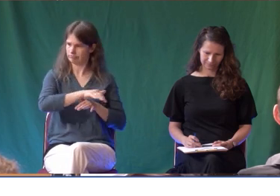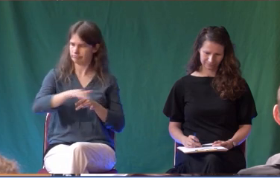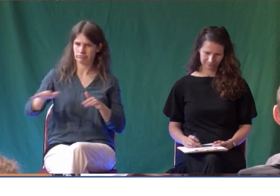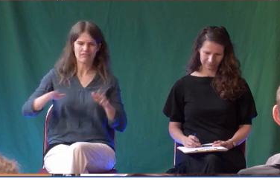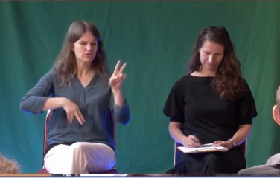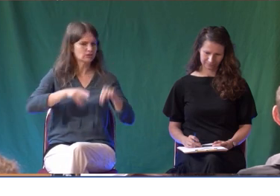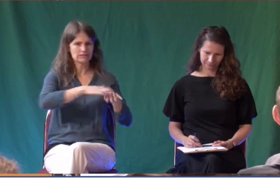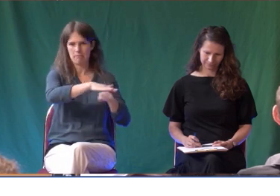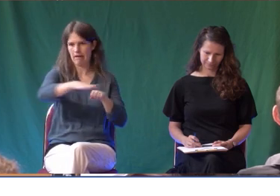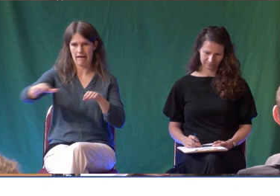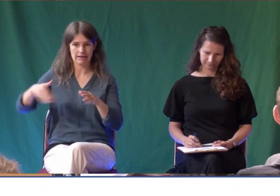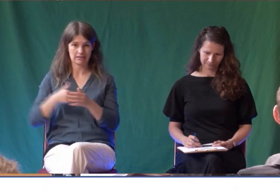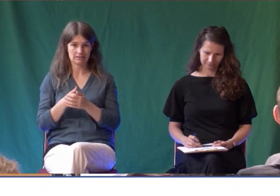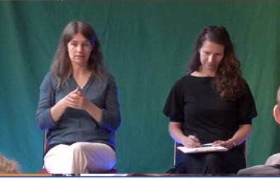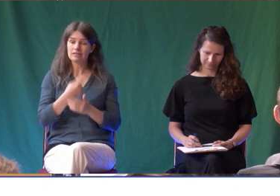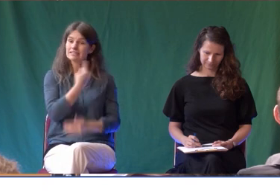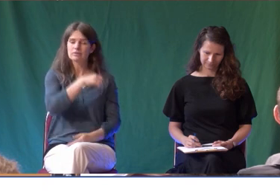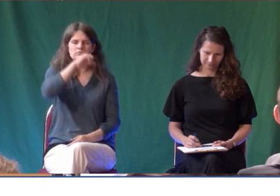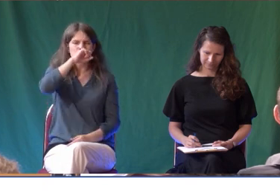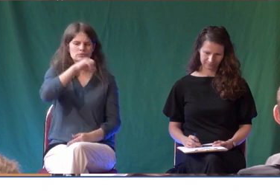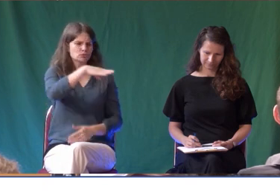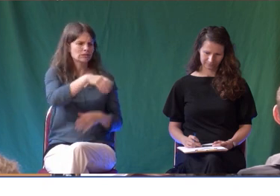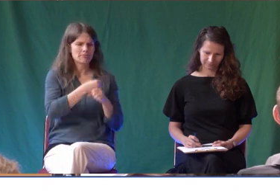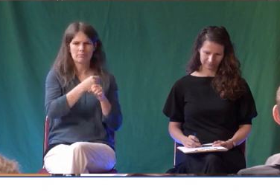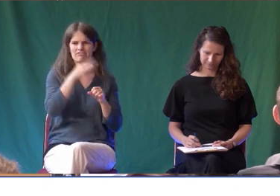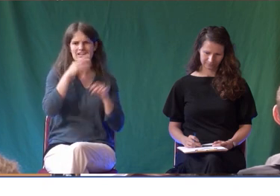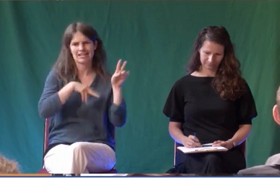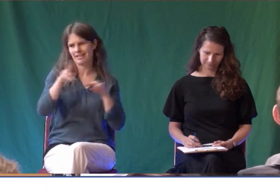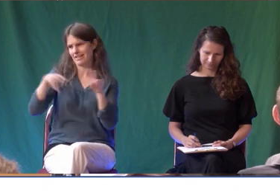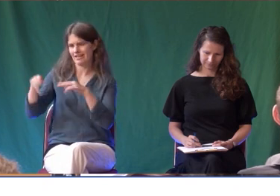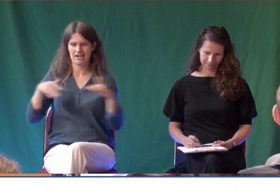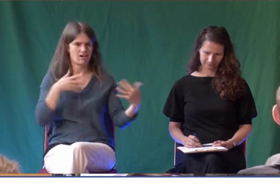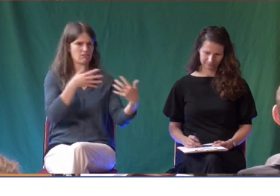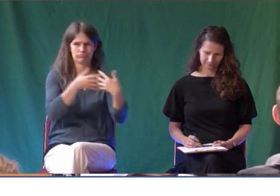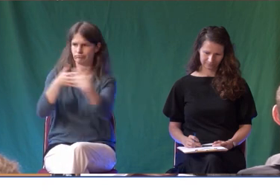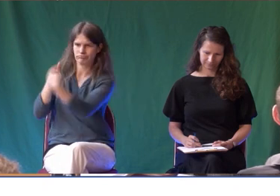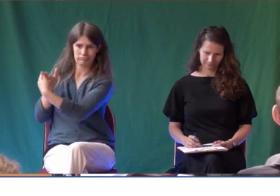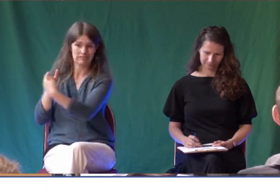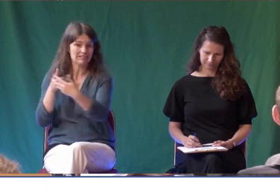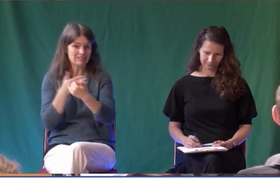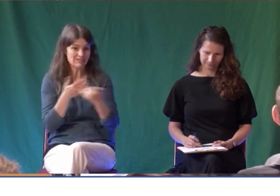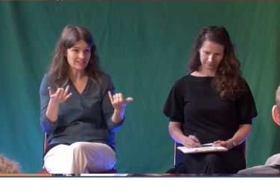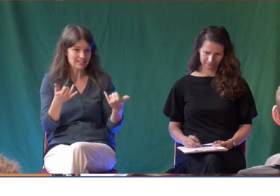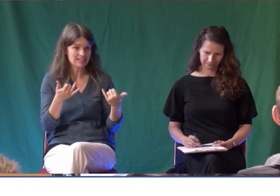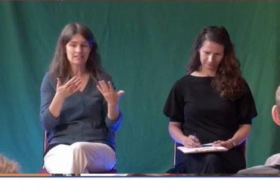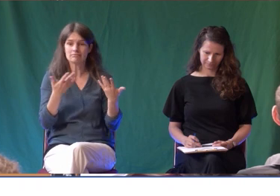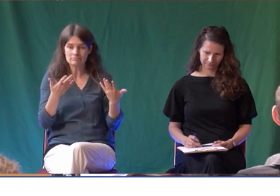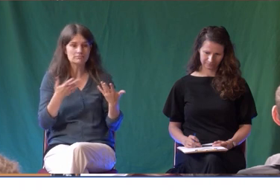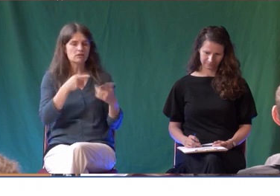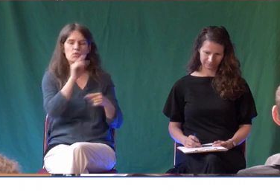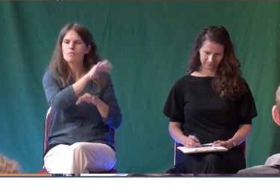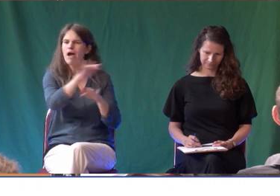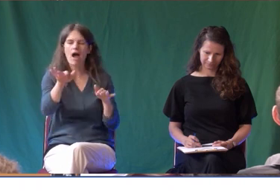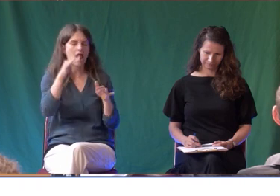gerne und viel mit anderen zusammen und sie macht auf das Thema aufmerksam dann wissen alle